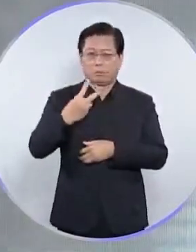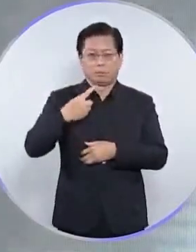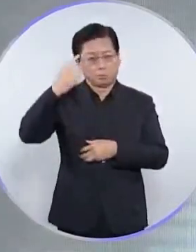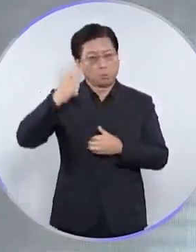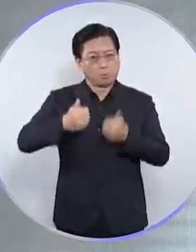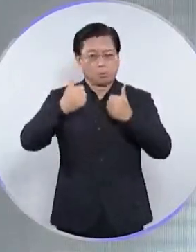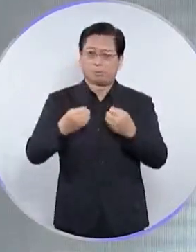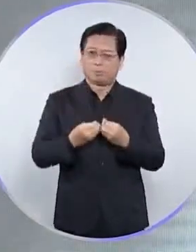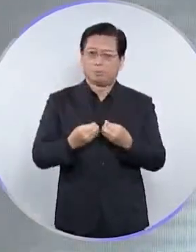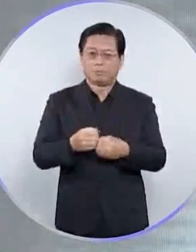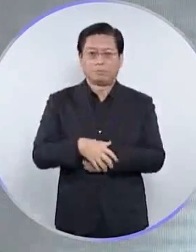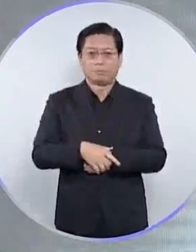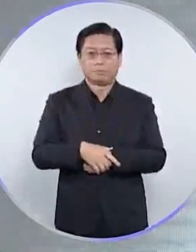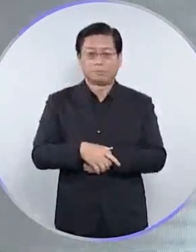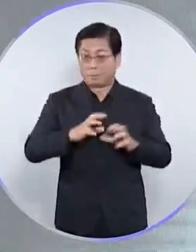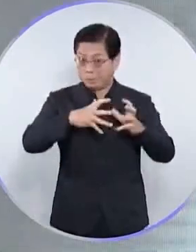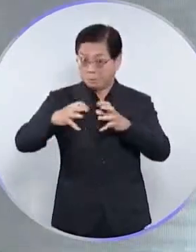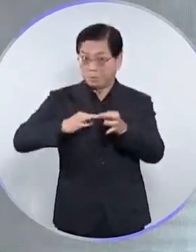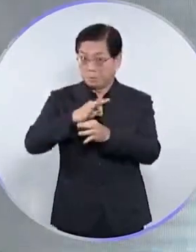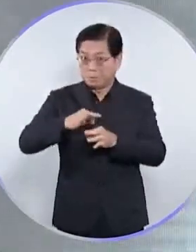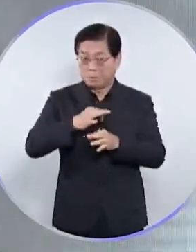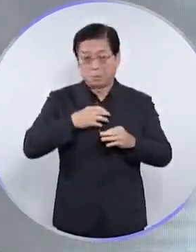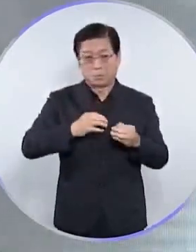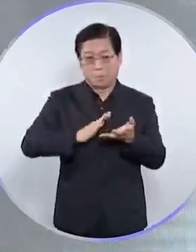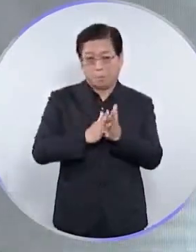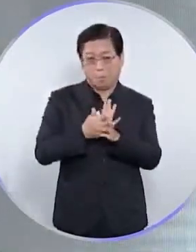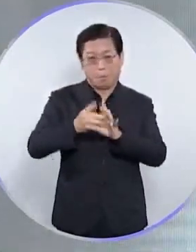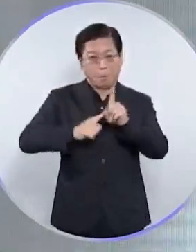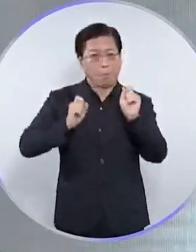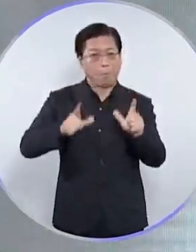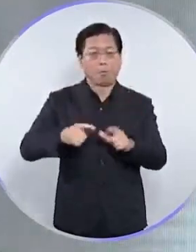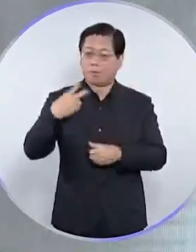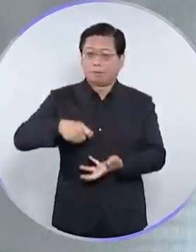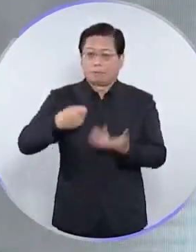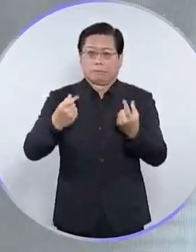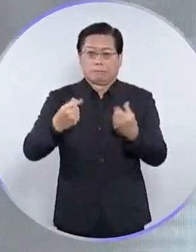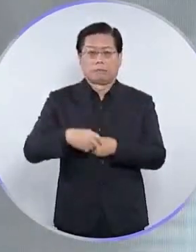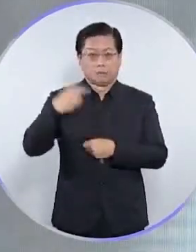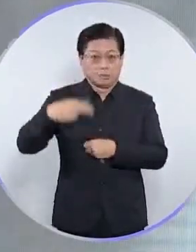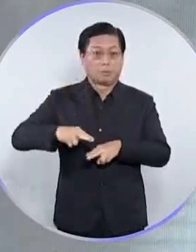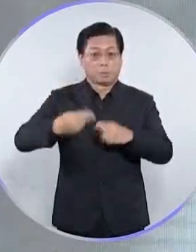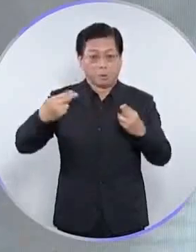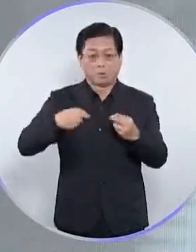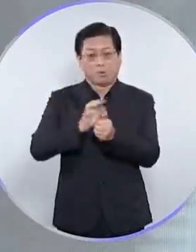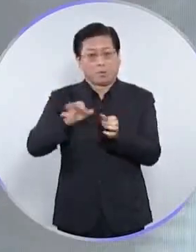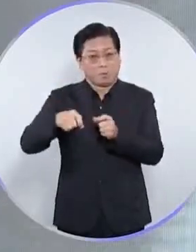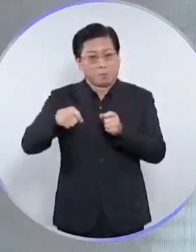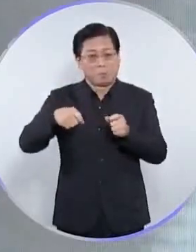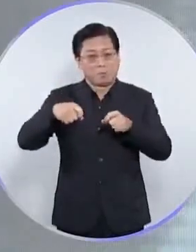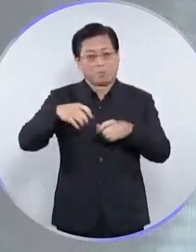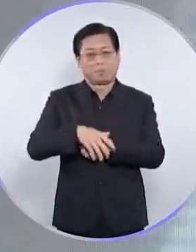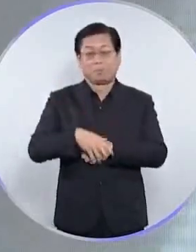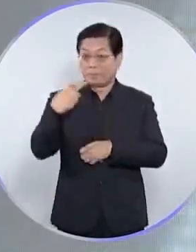识；世界的经贸已经发生结构性变化了，还在提重启服贸。更特别的